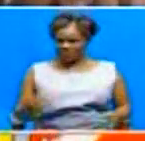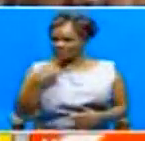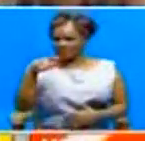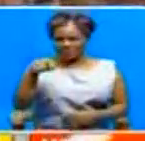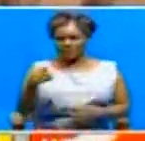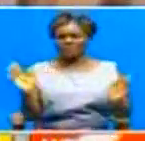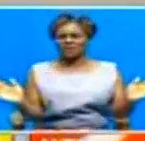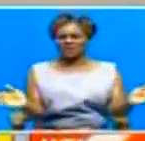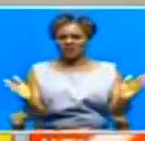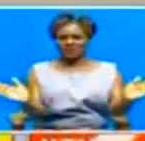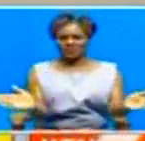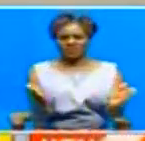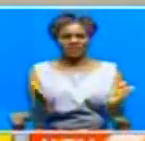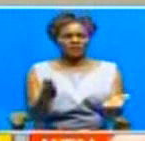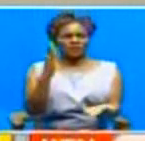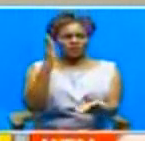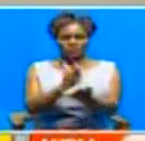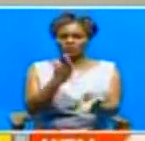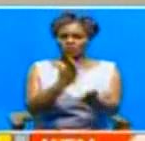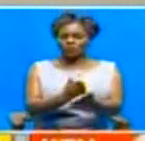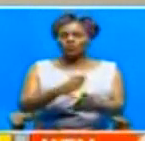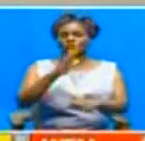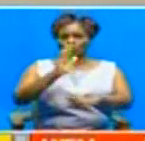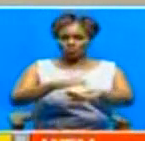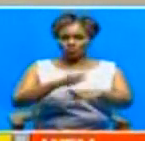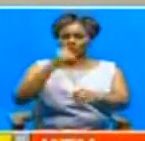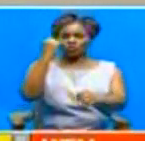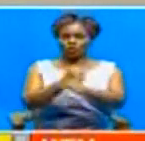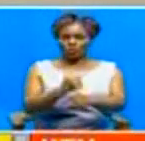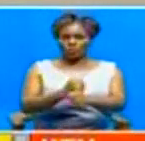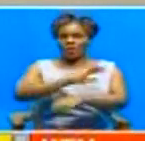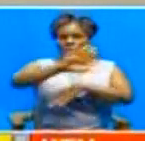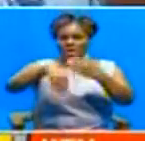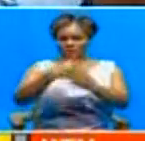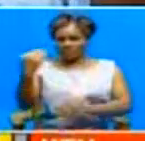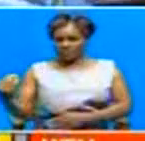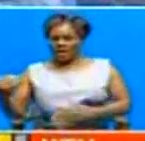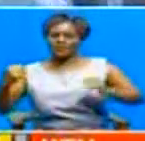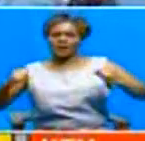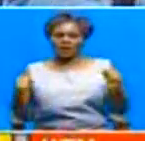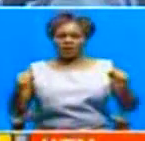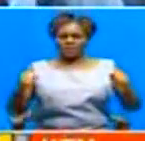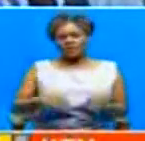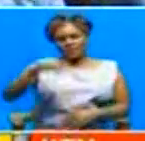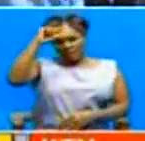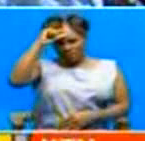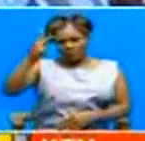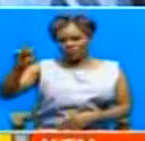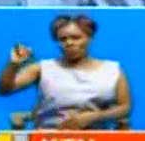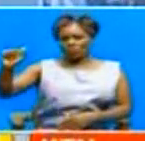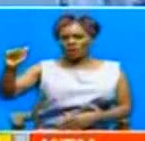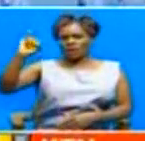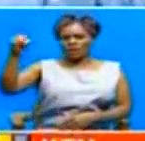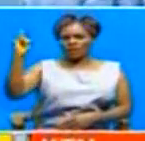ni ya kutia moyo. Indeed, he did a marvelous job which made every student to be happy. Aidha, serikali ya Wajir